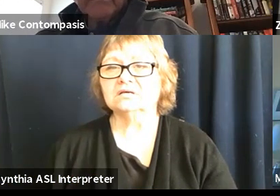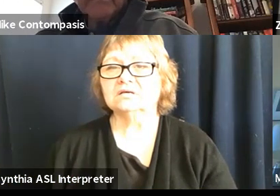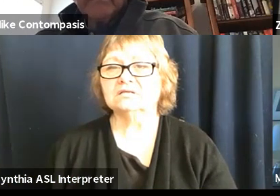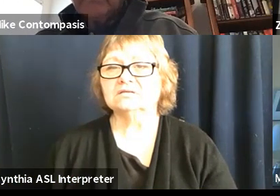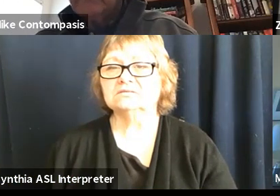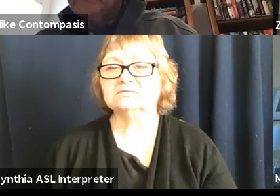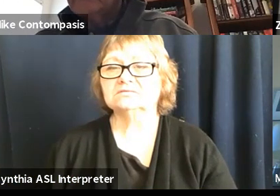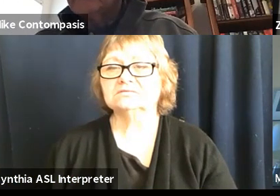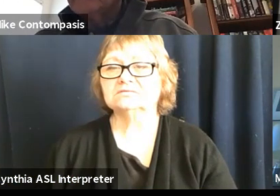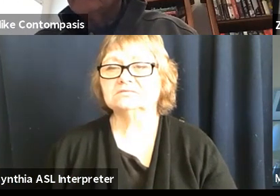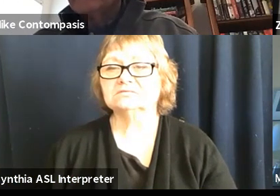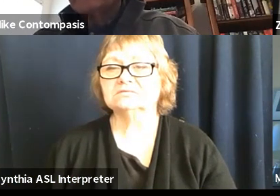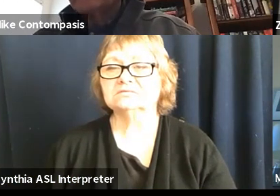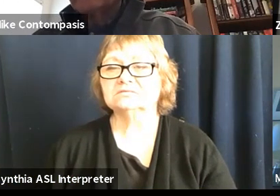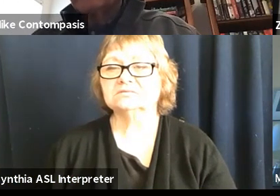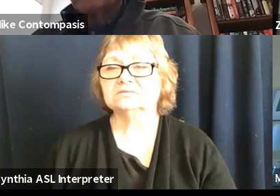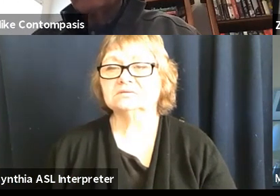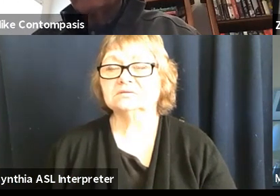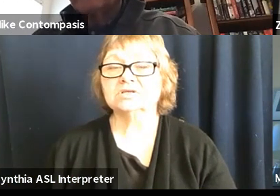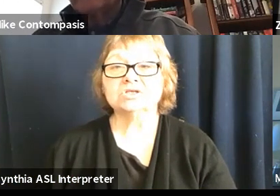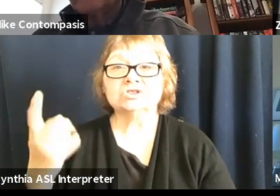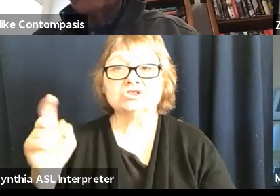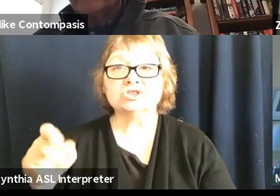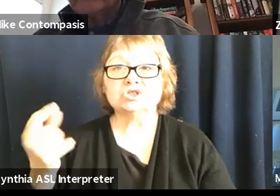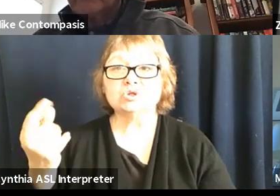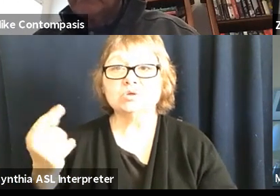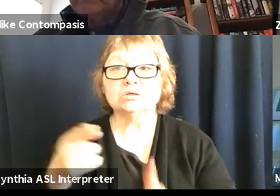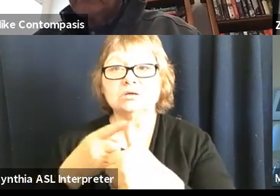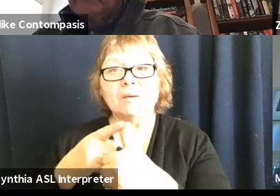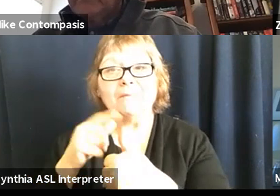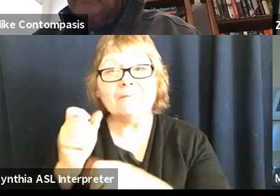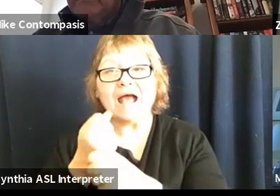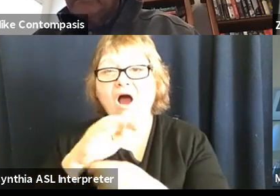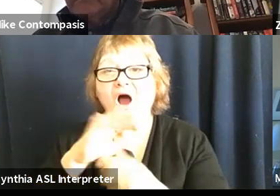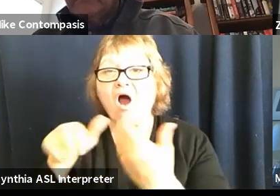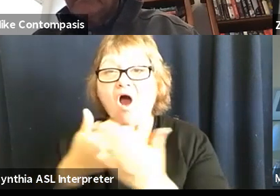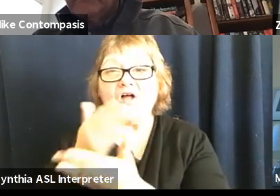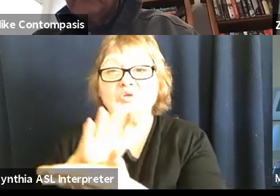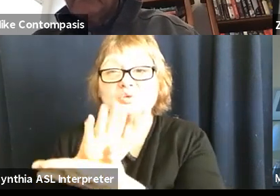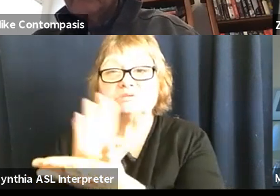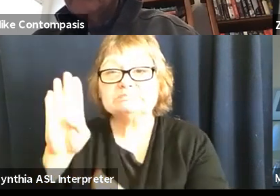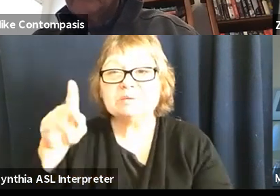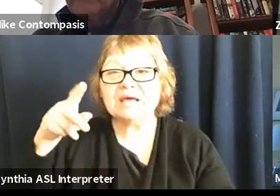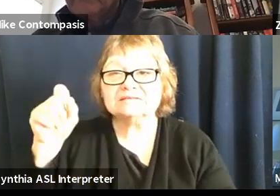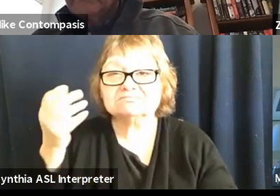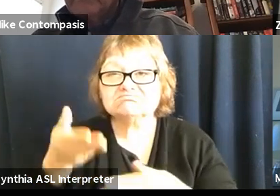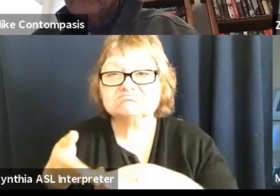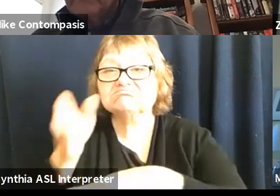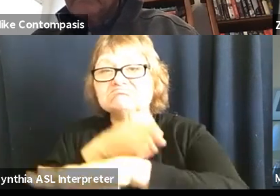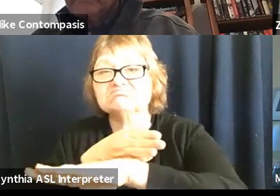应该呢，首先系将波士顿其他各间学校嘅资源都提高。 First, we should increase all resources to all the school in PPS. And